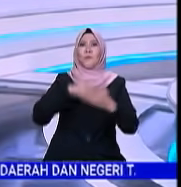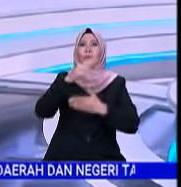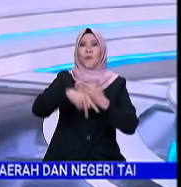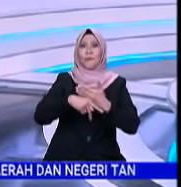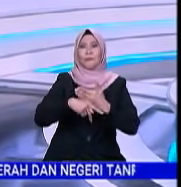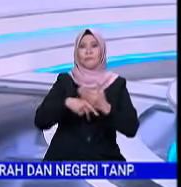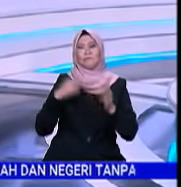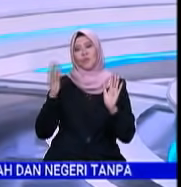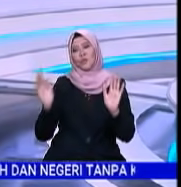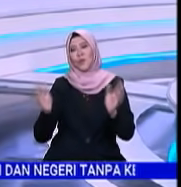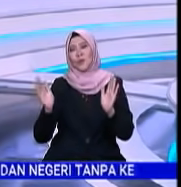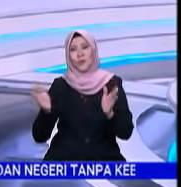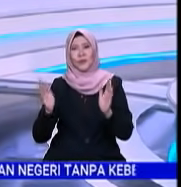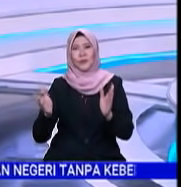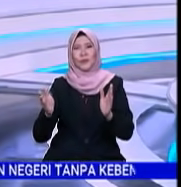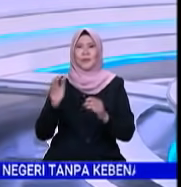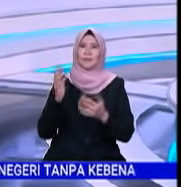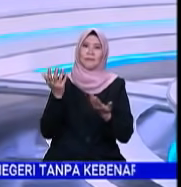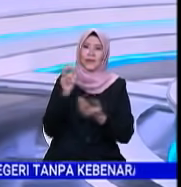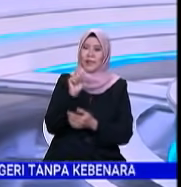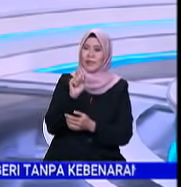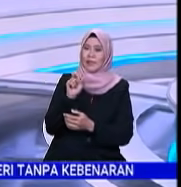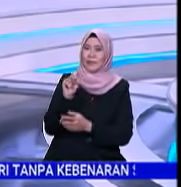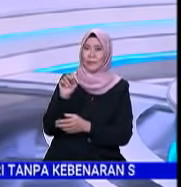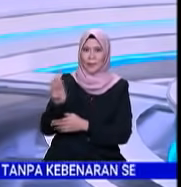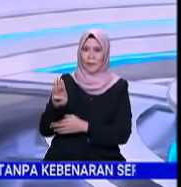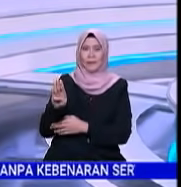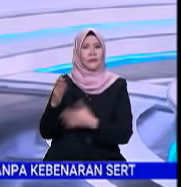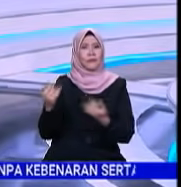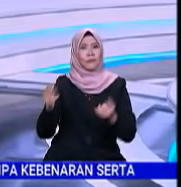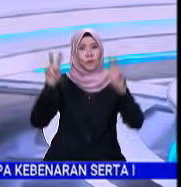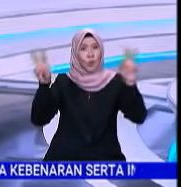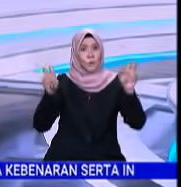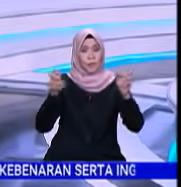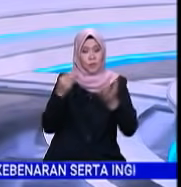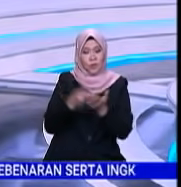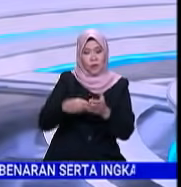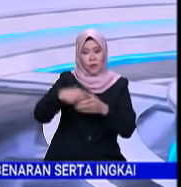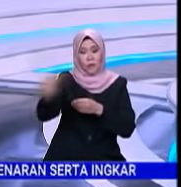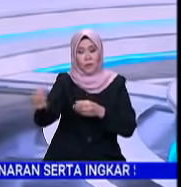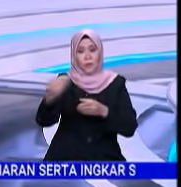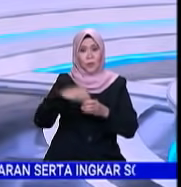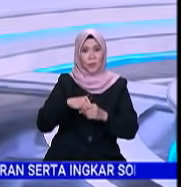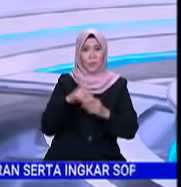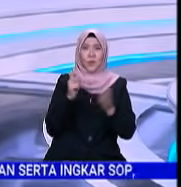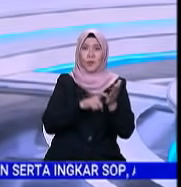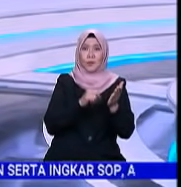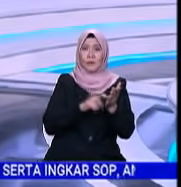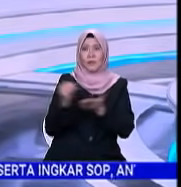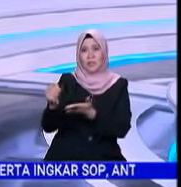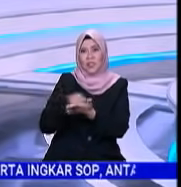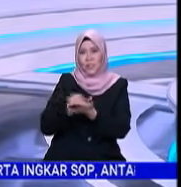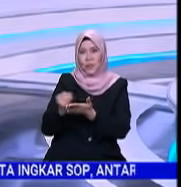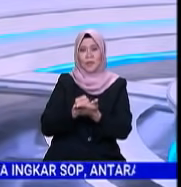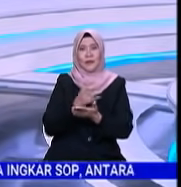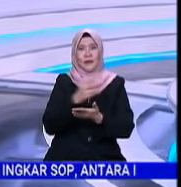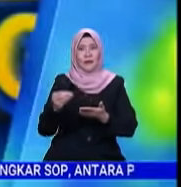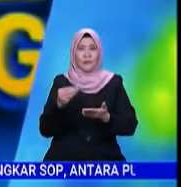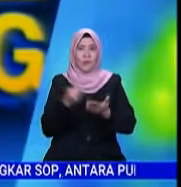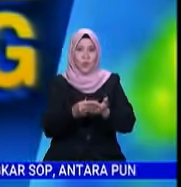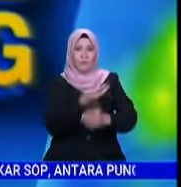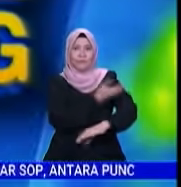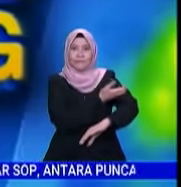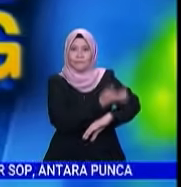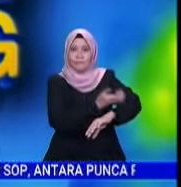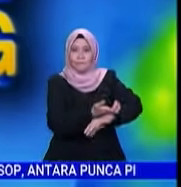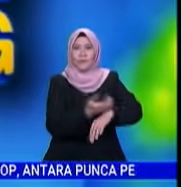Sembang-Sembang ASNB. Antara topik yang bakal dikupas, aliran tunai, hutang, insurans dan pewarisan. Menurut Ketua